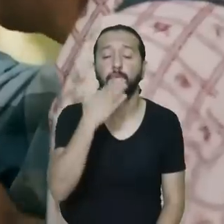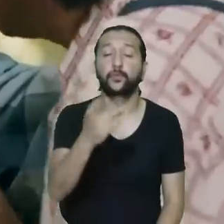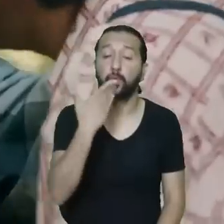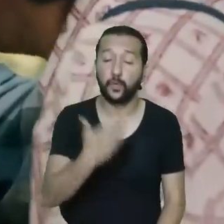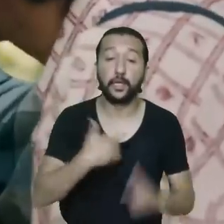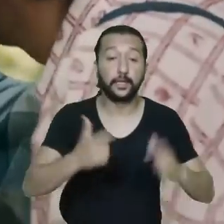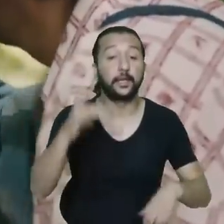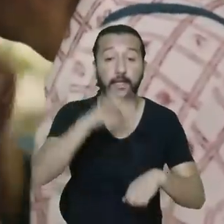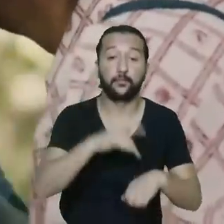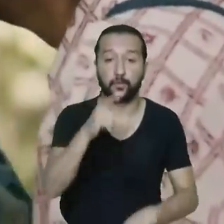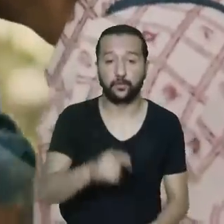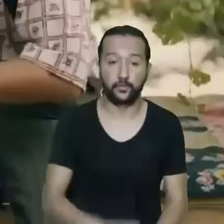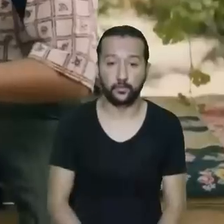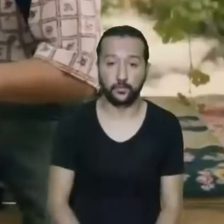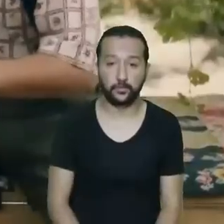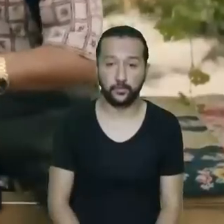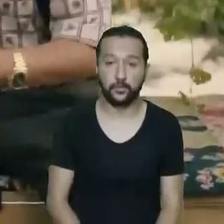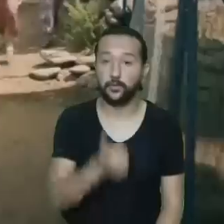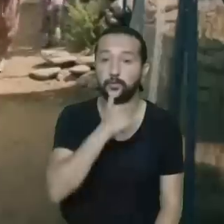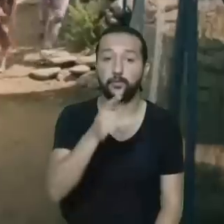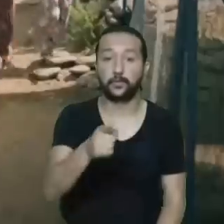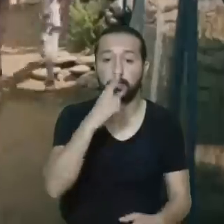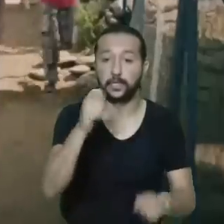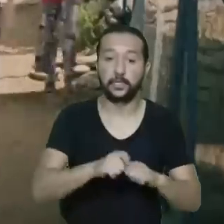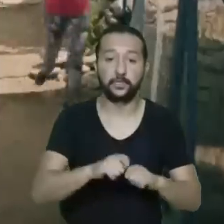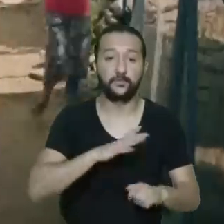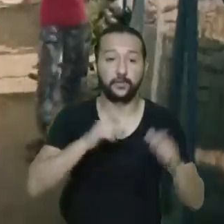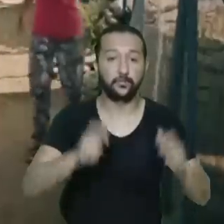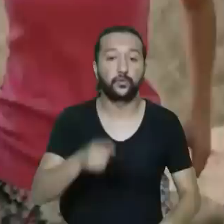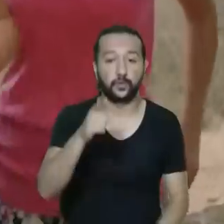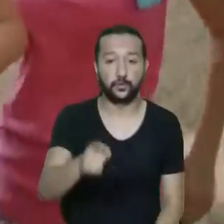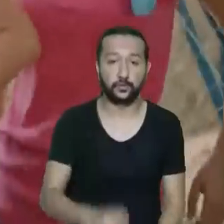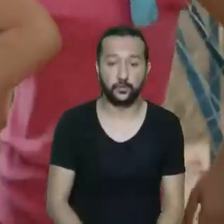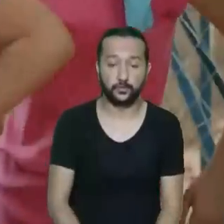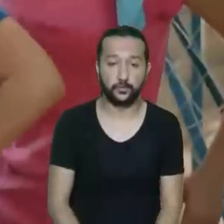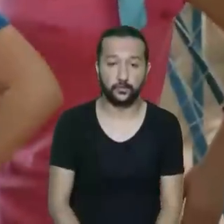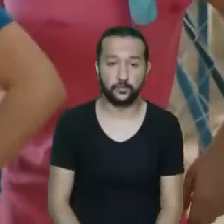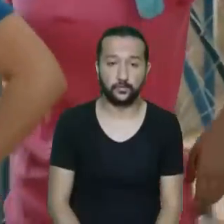De bakayım hangi defaymış o? Baba. Ne işin var senin burada Allah aşkına?